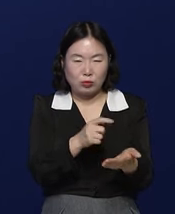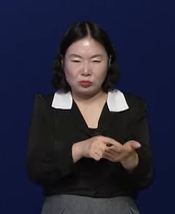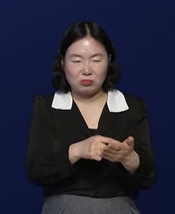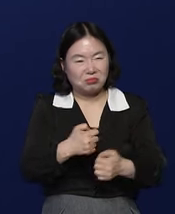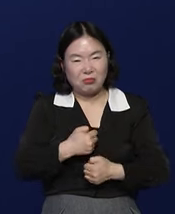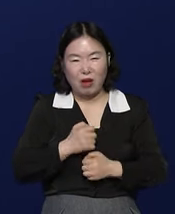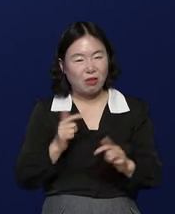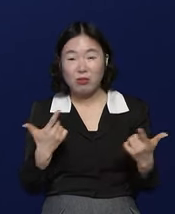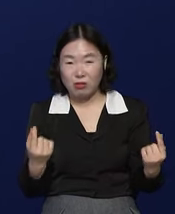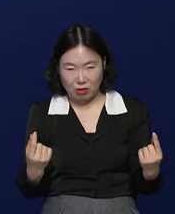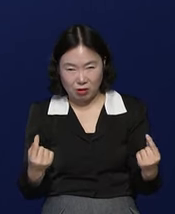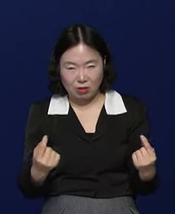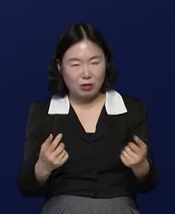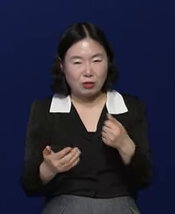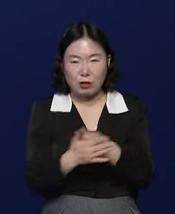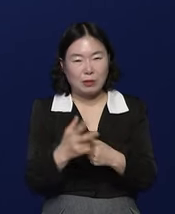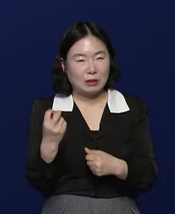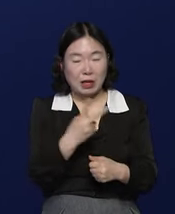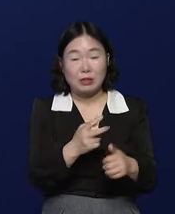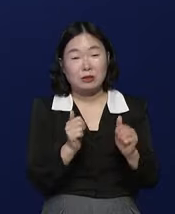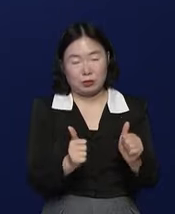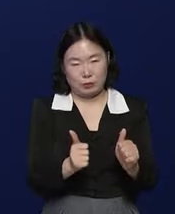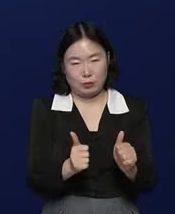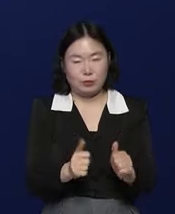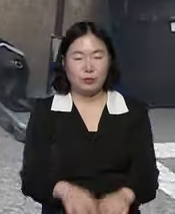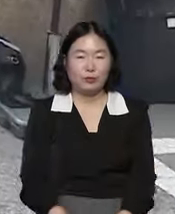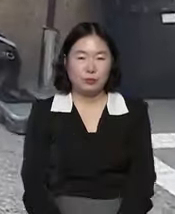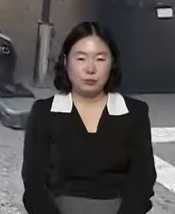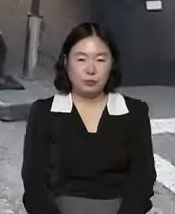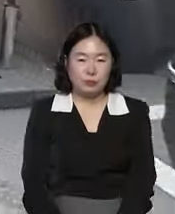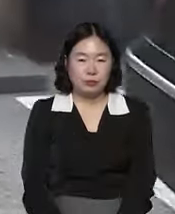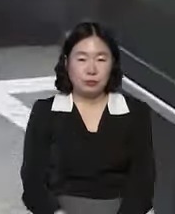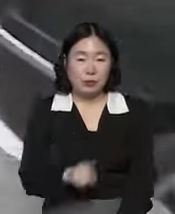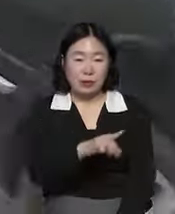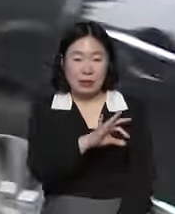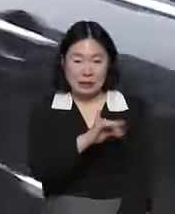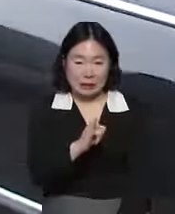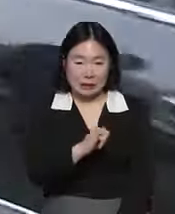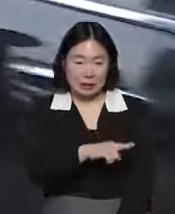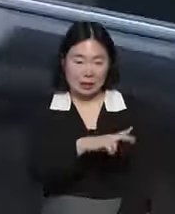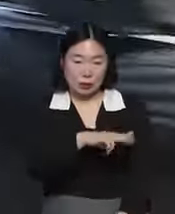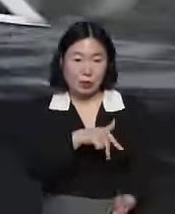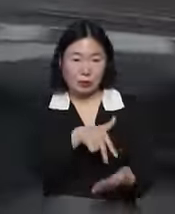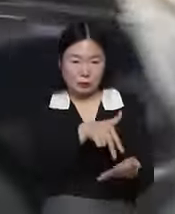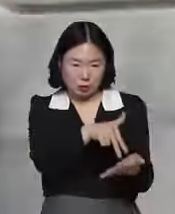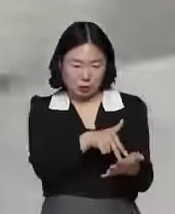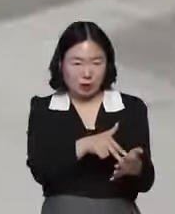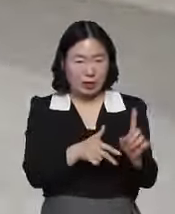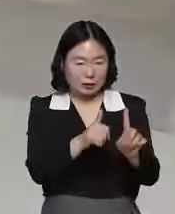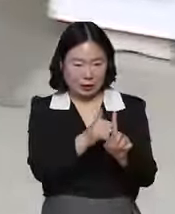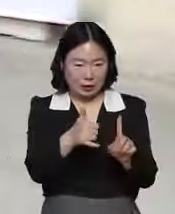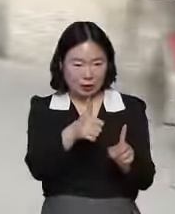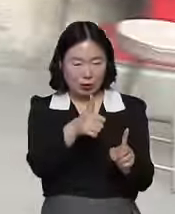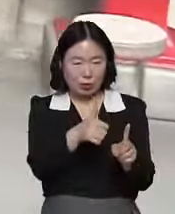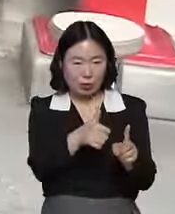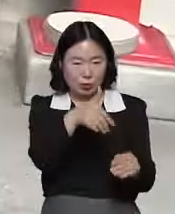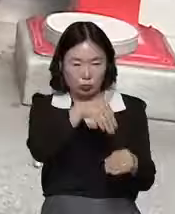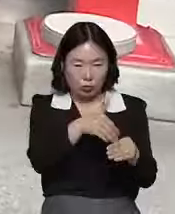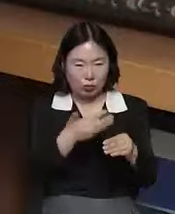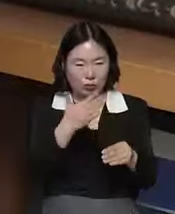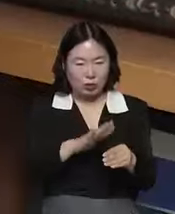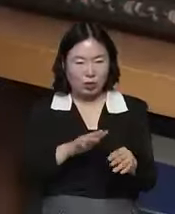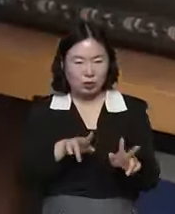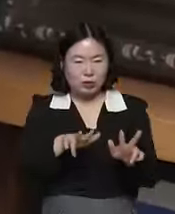같다고 제심 결정 이유를 밝혔습니다 이개호 의원 입장에서는 단수 공천에서 현역 의원에게 가장